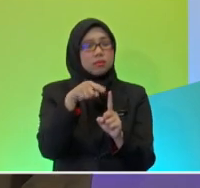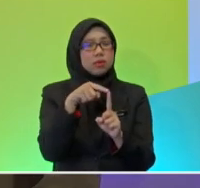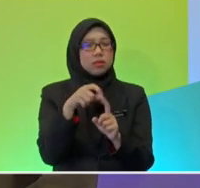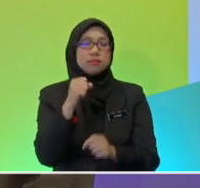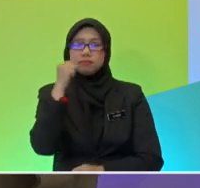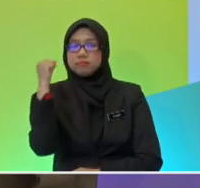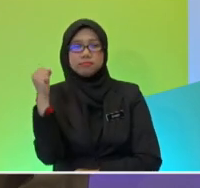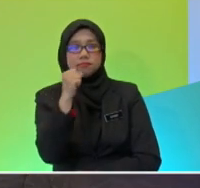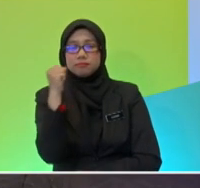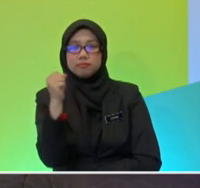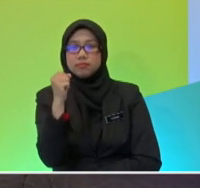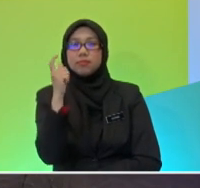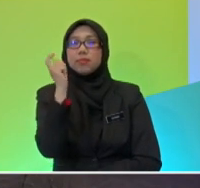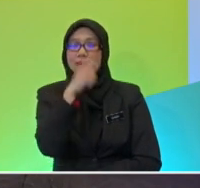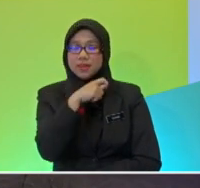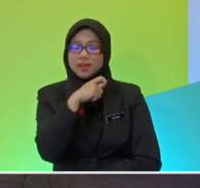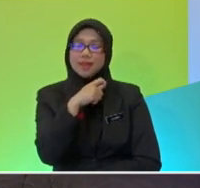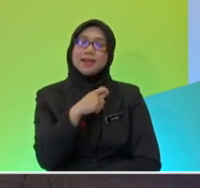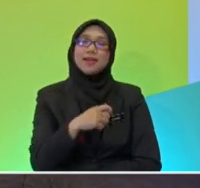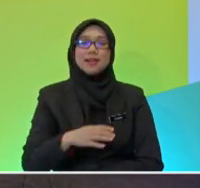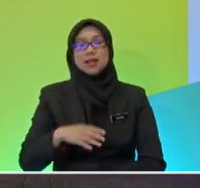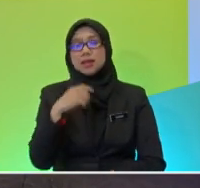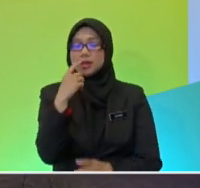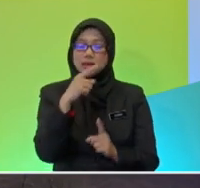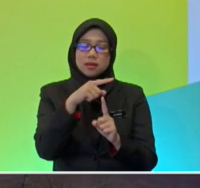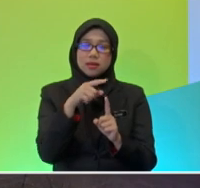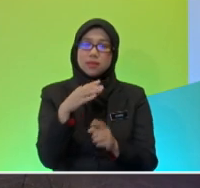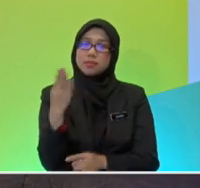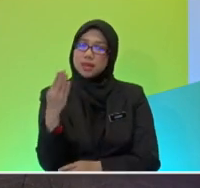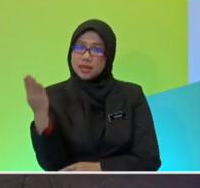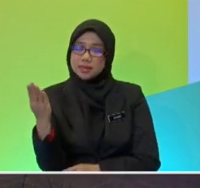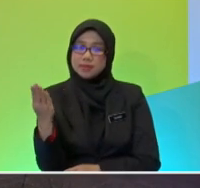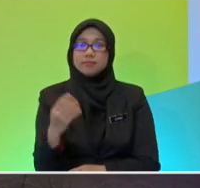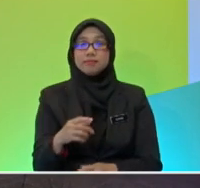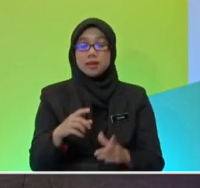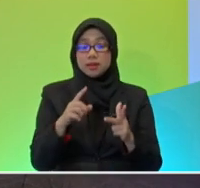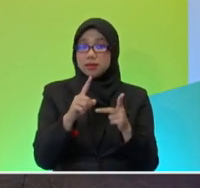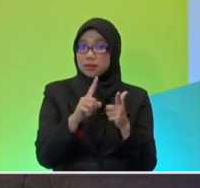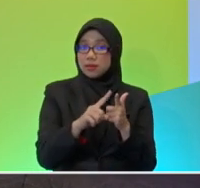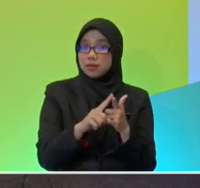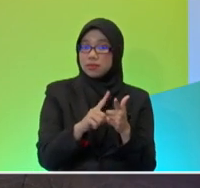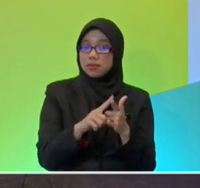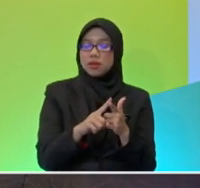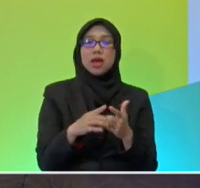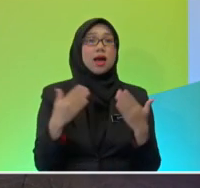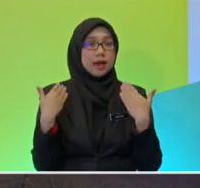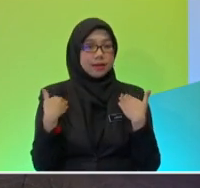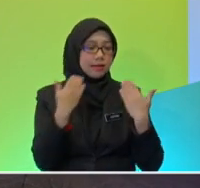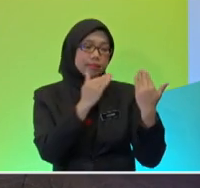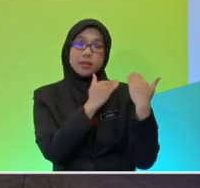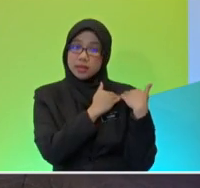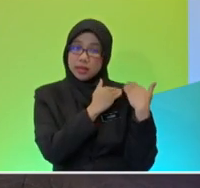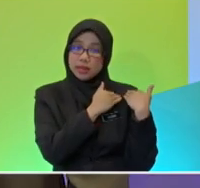lama-lama jadi apa Jadi terbiasa terbiasa kemudian apabila kita diberikan tanggung jawab kita adalah